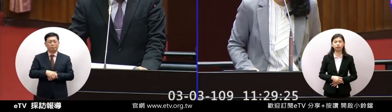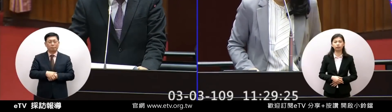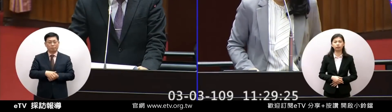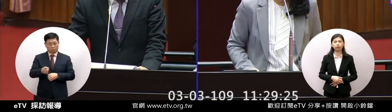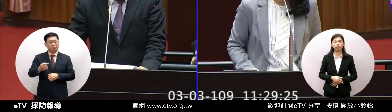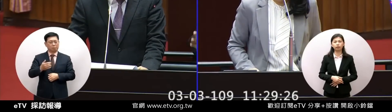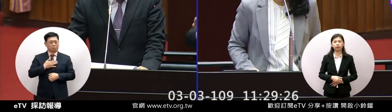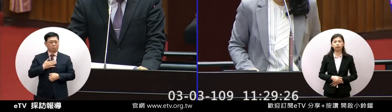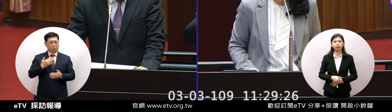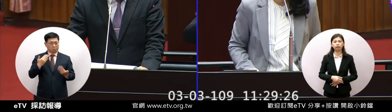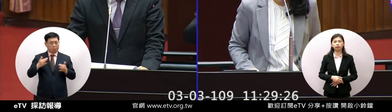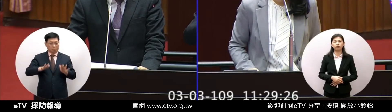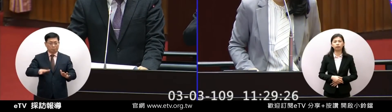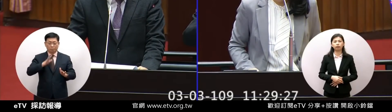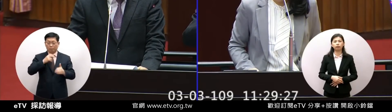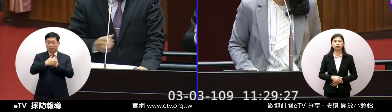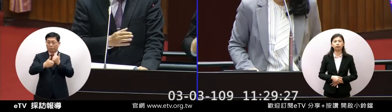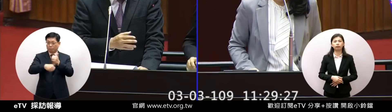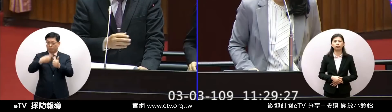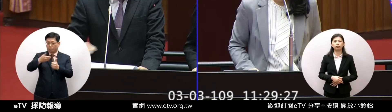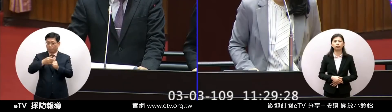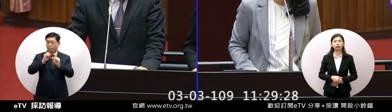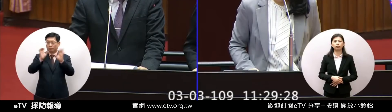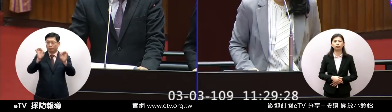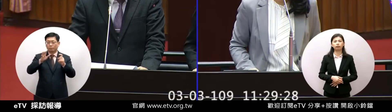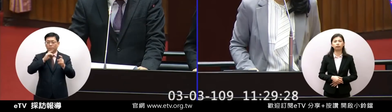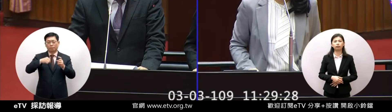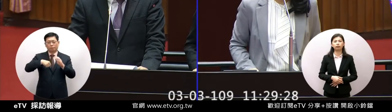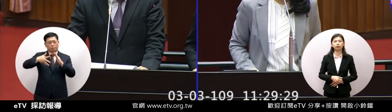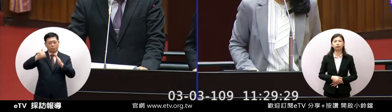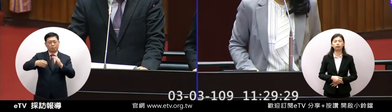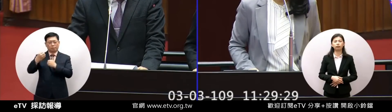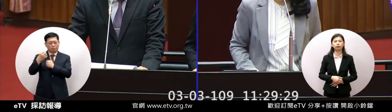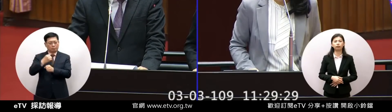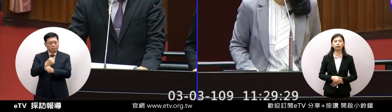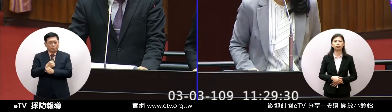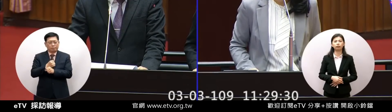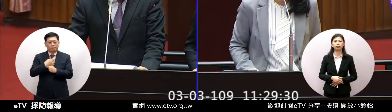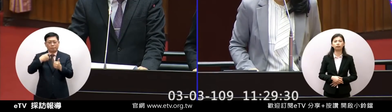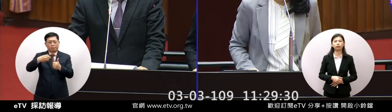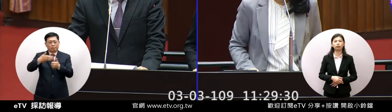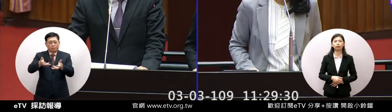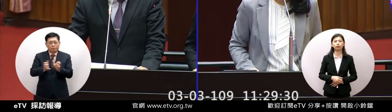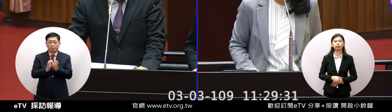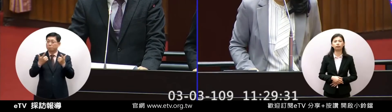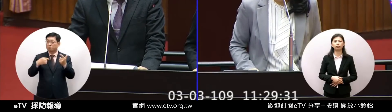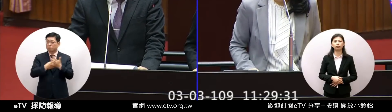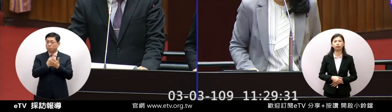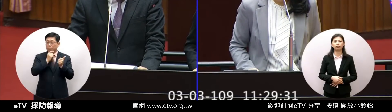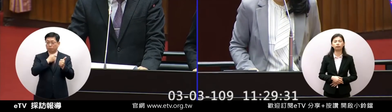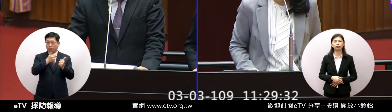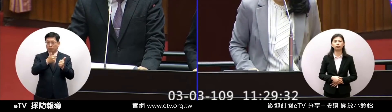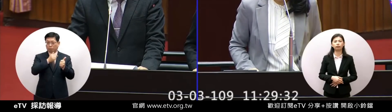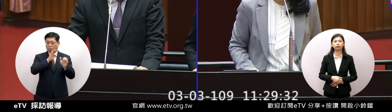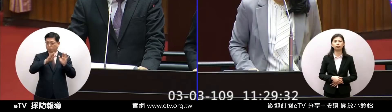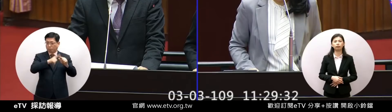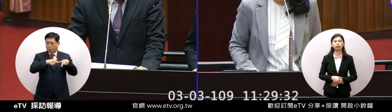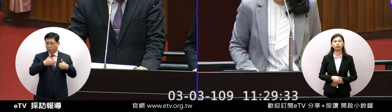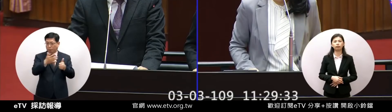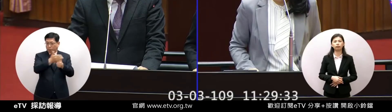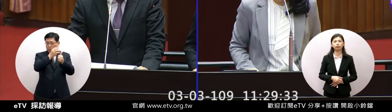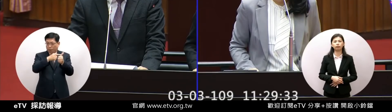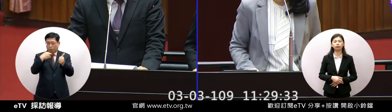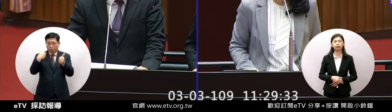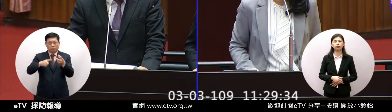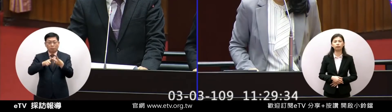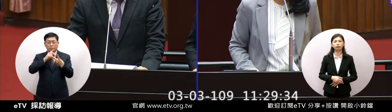我应该可以了解，这一次在卫教宣导哈，除了院长一直在提醒，教育部其实不只是跟指挥中心呐，还有跟我们